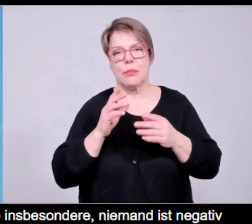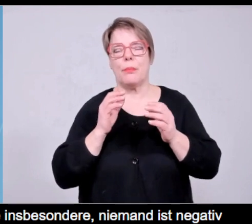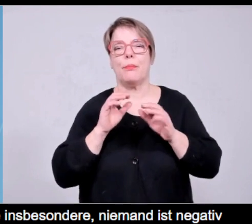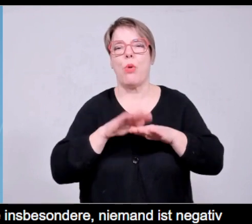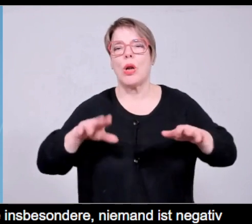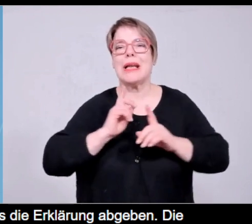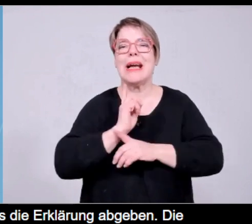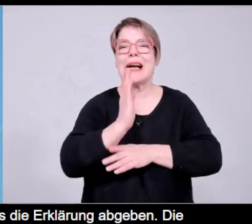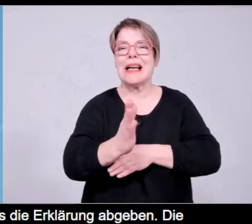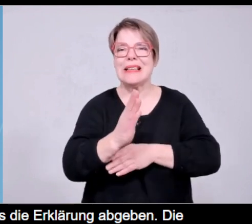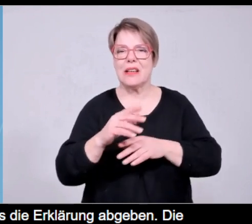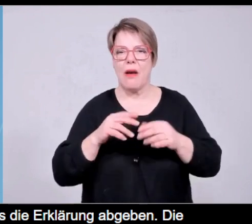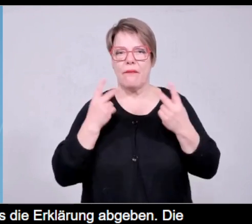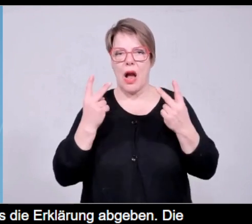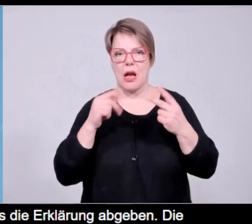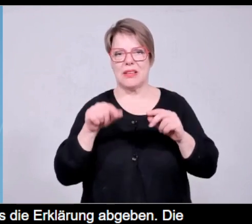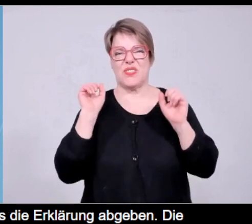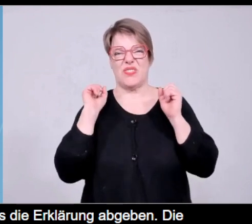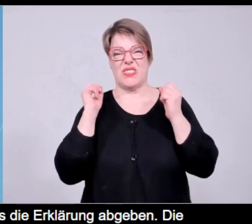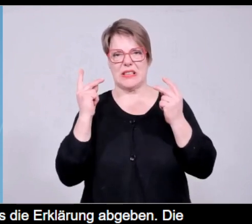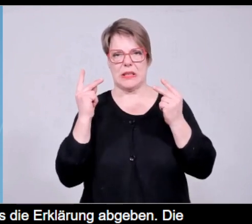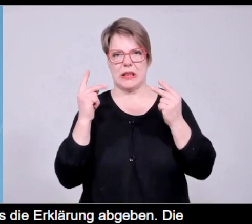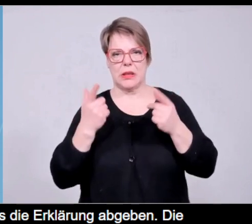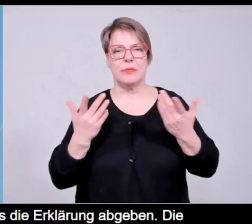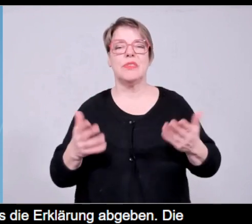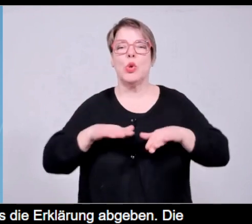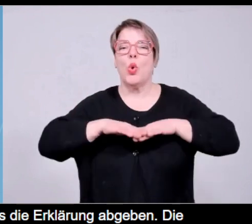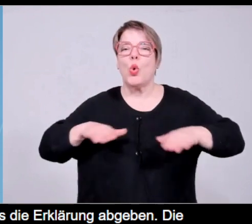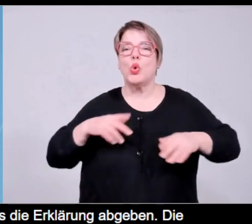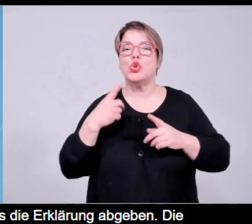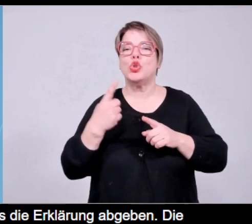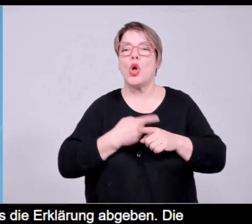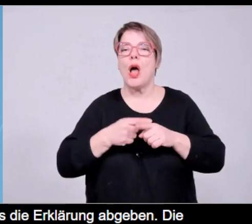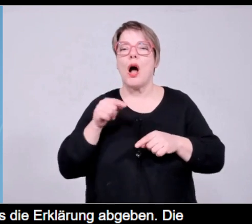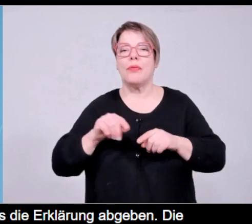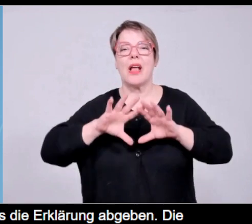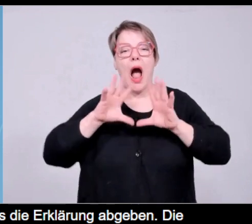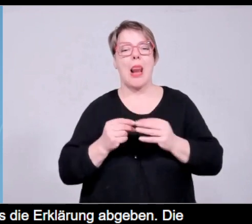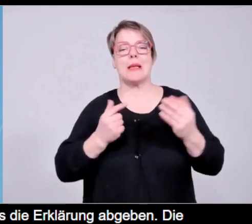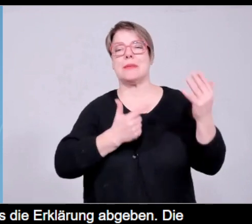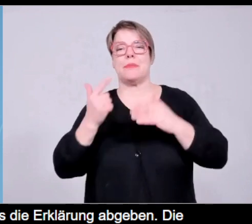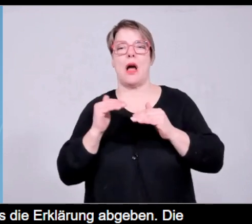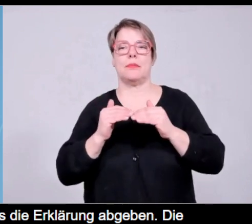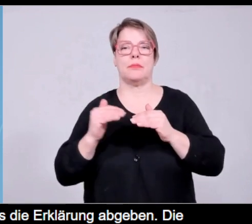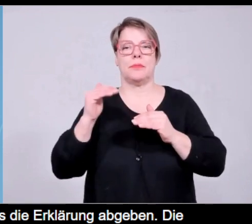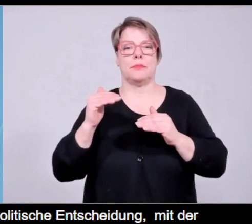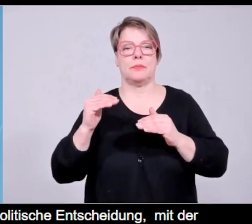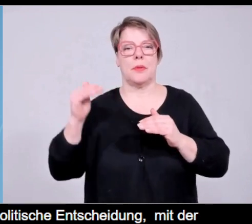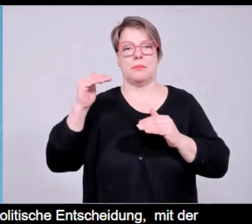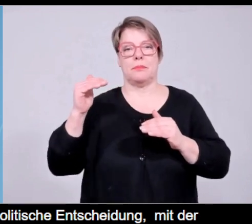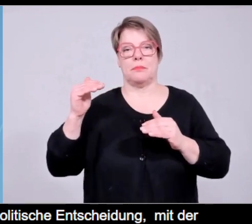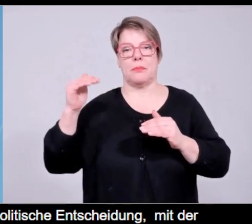von ganz normalen Steuerpflichtigen, die damit ganz gut zurecht kamen. Andere Dinge sind aufwendiger und